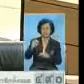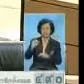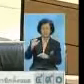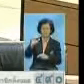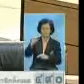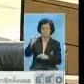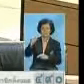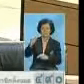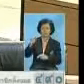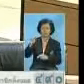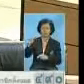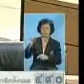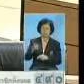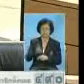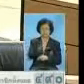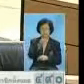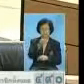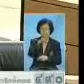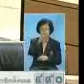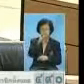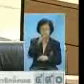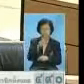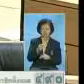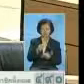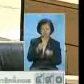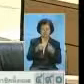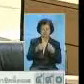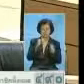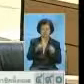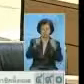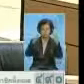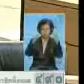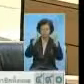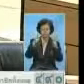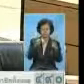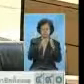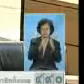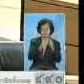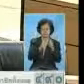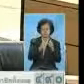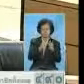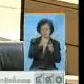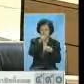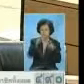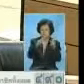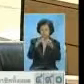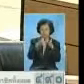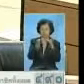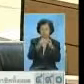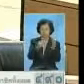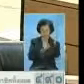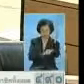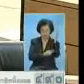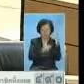ไม่ใช่ฮะไปดูสิครับว่าตั้งแต่ท่านเข้ามารับหน้าที่เนี่ยท่านวิ่งเรื่องยางพารามาตลอดแทบจะไม่ได้หลับไม่ได้นอนนะ